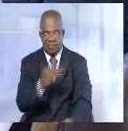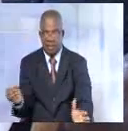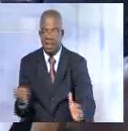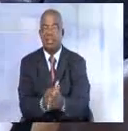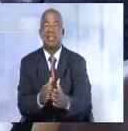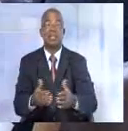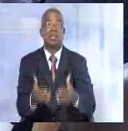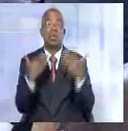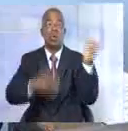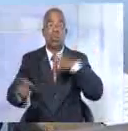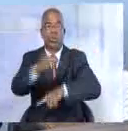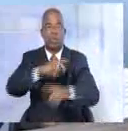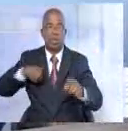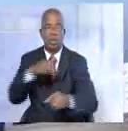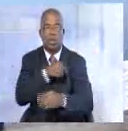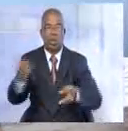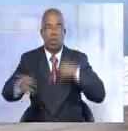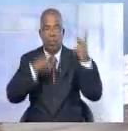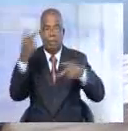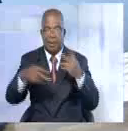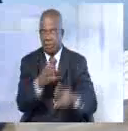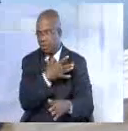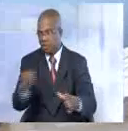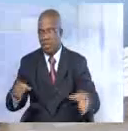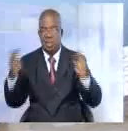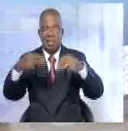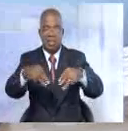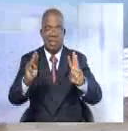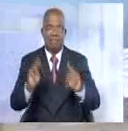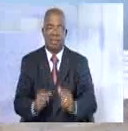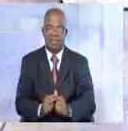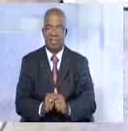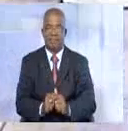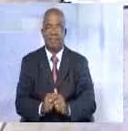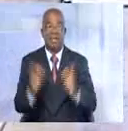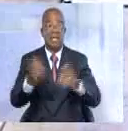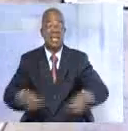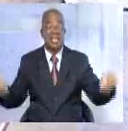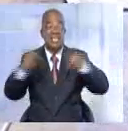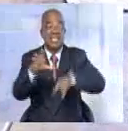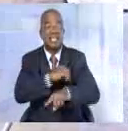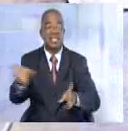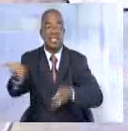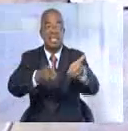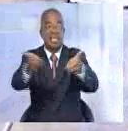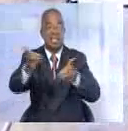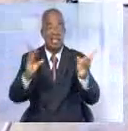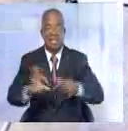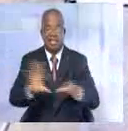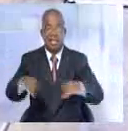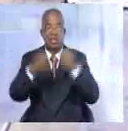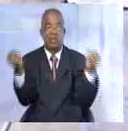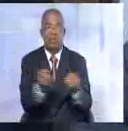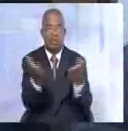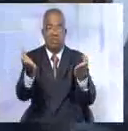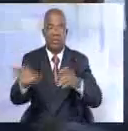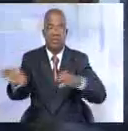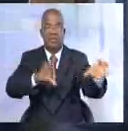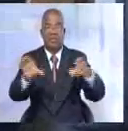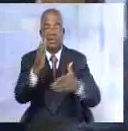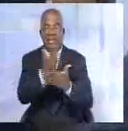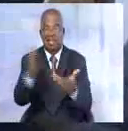Côte d'Ivoire? À quel moment parle-t-on de marché gré à gré? Quel est le canal d'information des opérateurs économiques désirés de prendre part aux appels